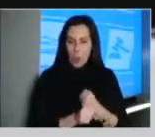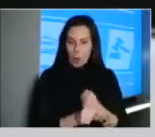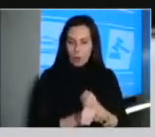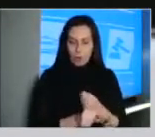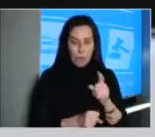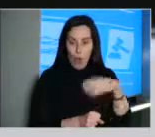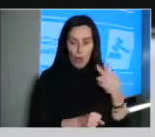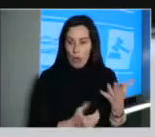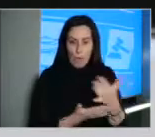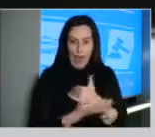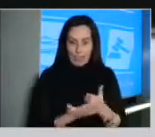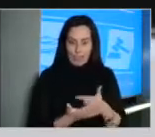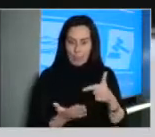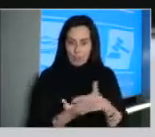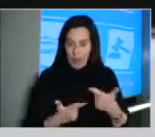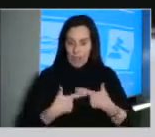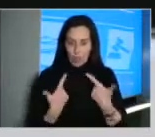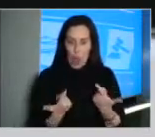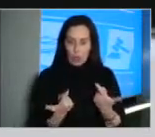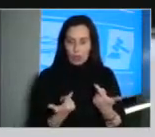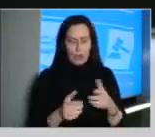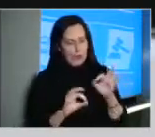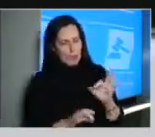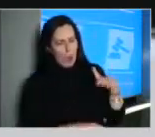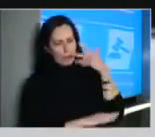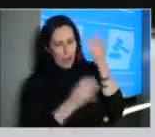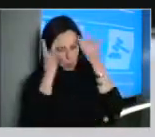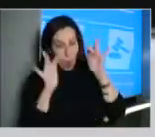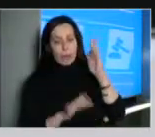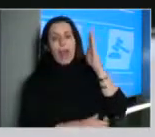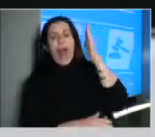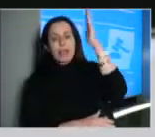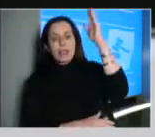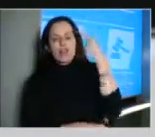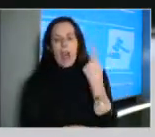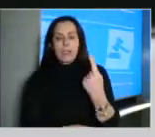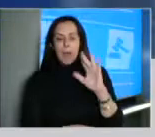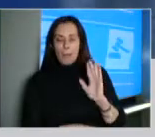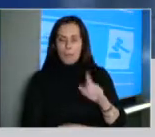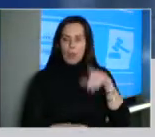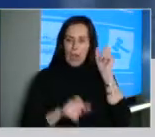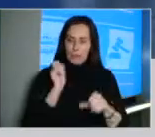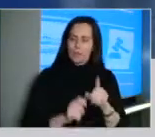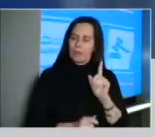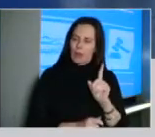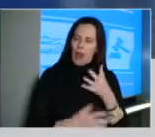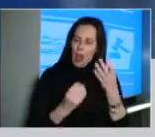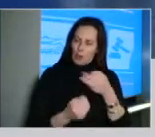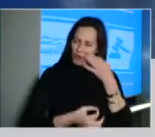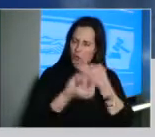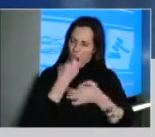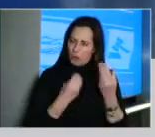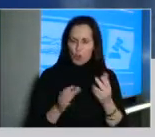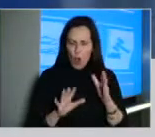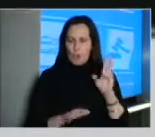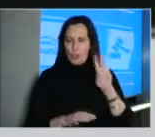ולא יהיה להם הכנסה כדי לקיום. בדיוק, אז בעצם המדינה דואגת לעתיד של עצמה גם ושל האזרחים. והרבה שואלים את עצמם, אומרים,